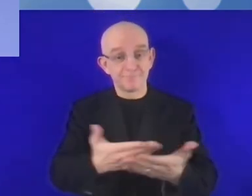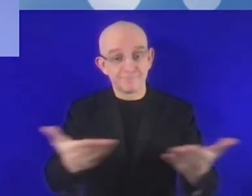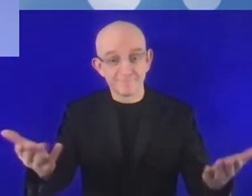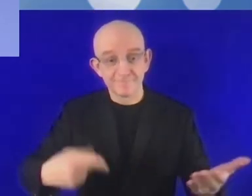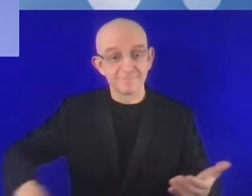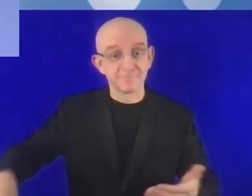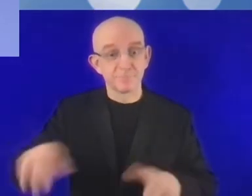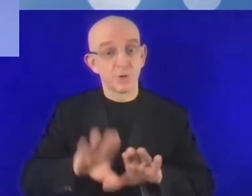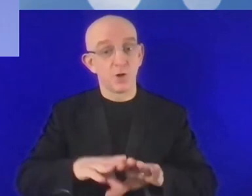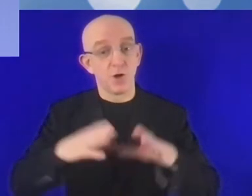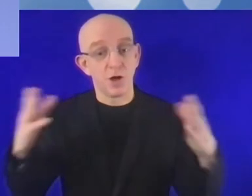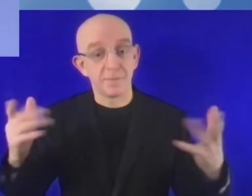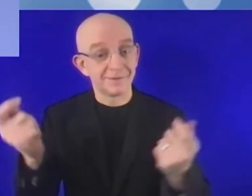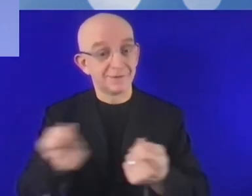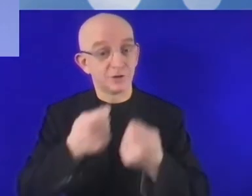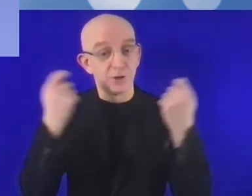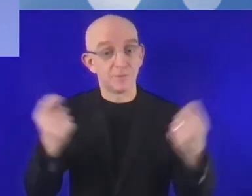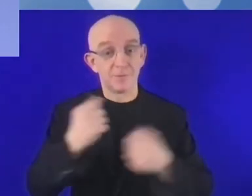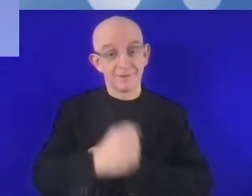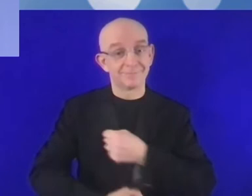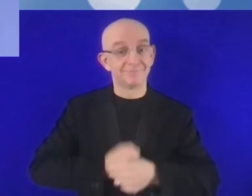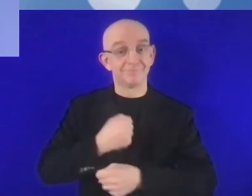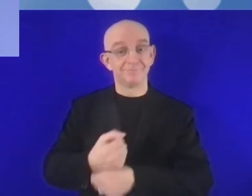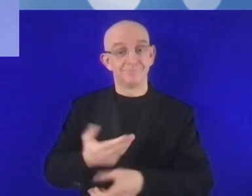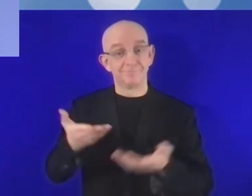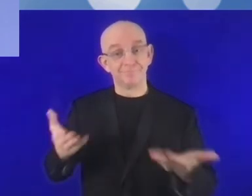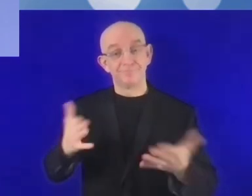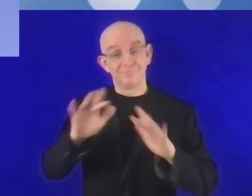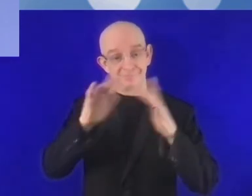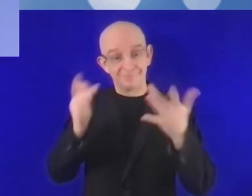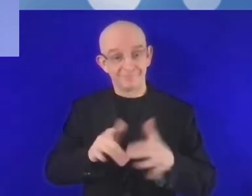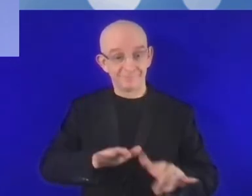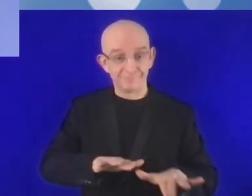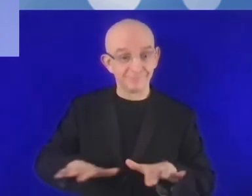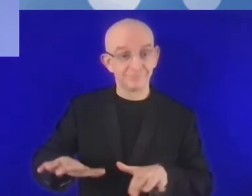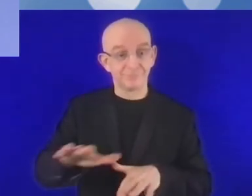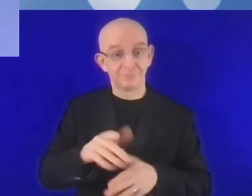في هذه الحالة انتهت افتتاحية